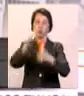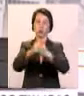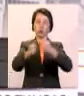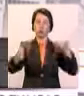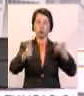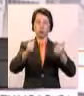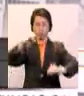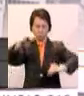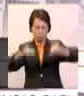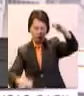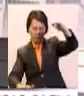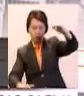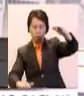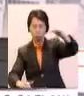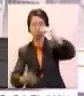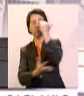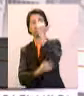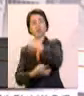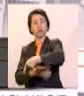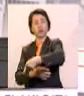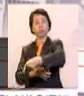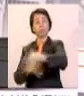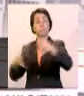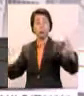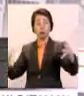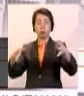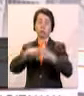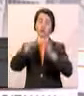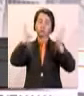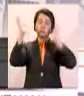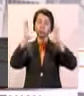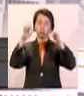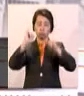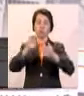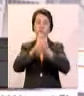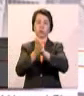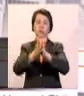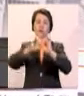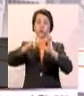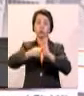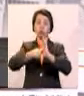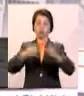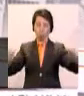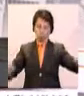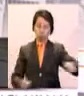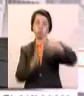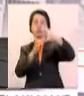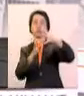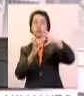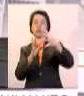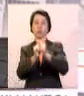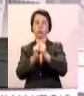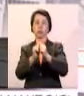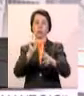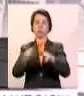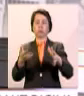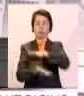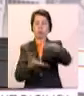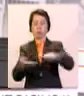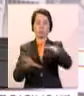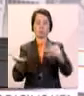jurang kemiskinan yang besar di dalam sesebuah negara yang boleh menjadi punca kepada rusuhan dan juga